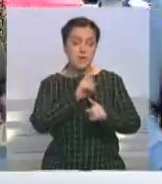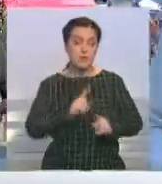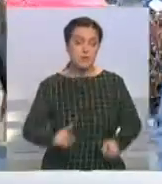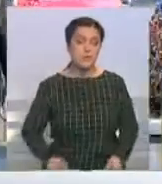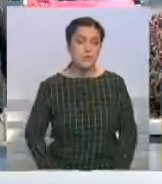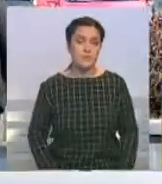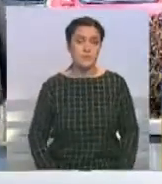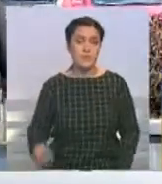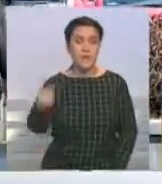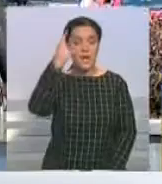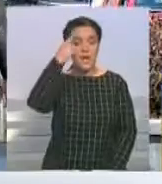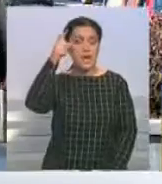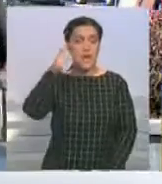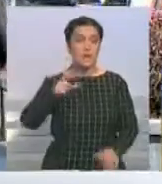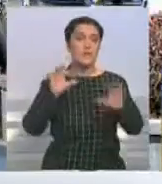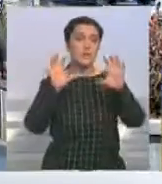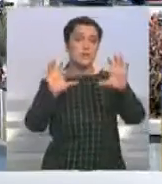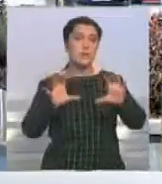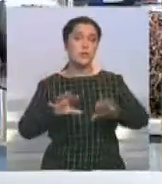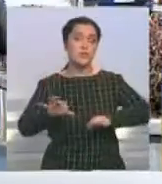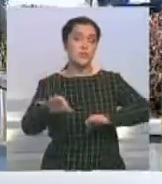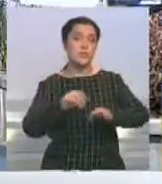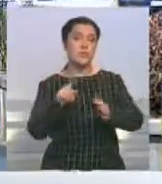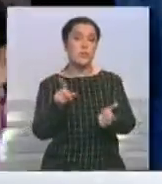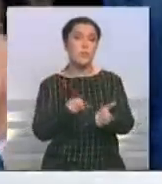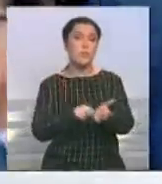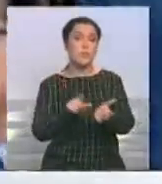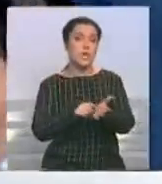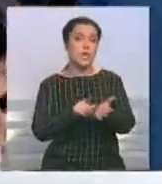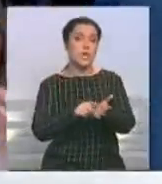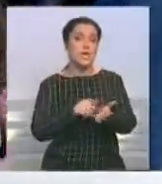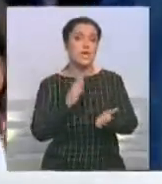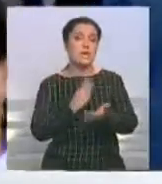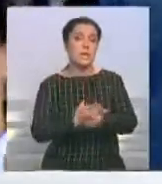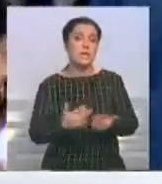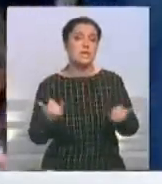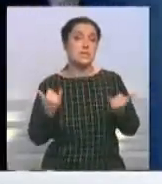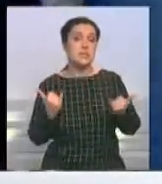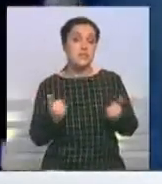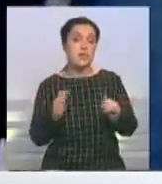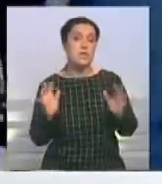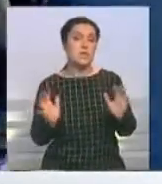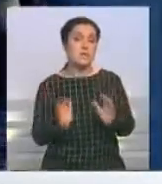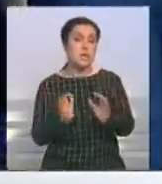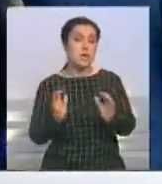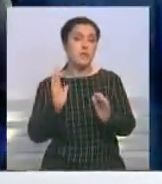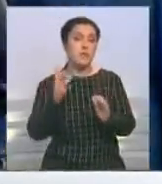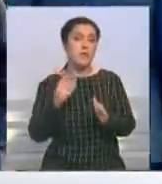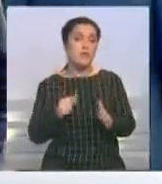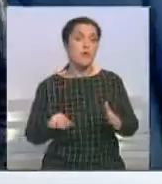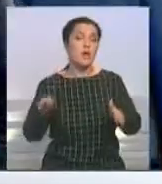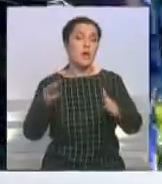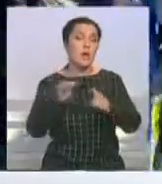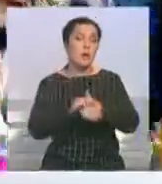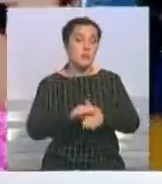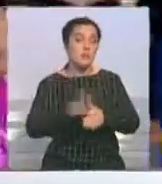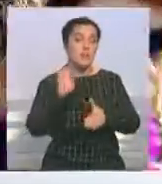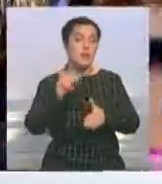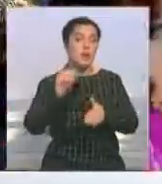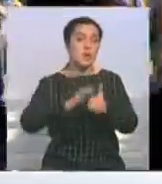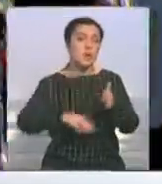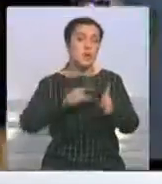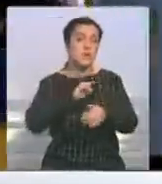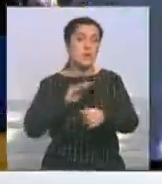Авторы законопроекта уточняют, что базовая пенсия, которая существует сегодня, сохранится, а все накопления, поступившие от